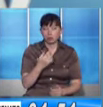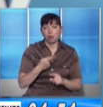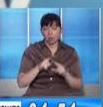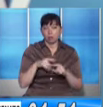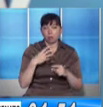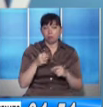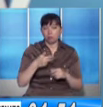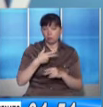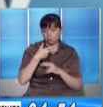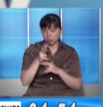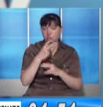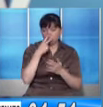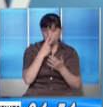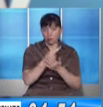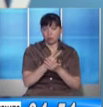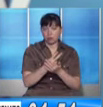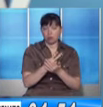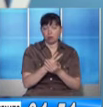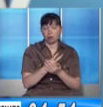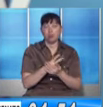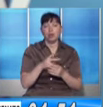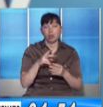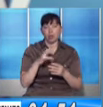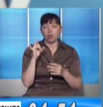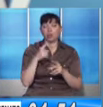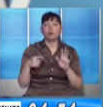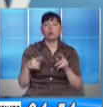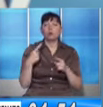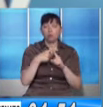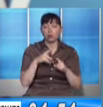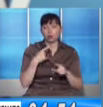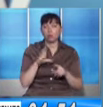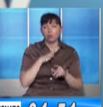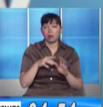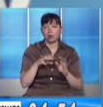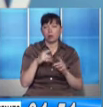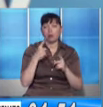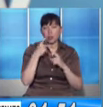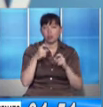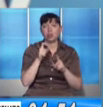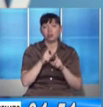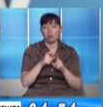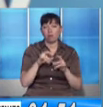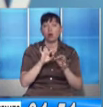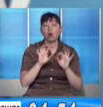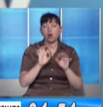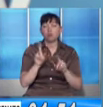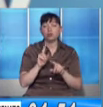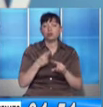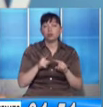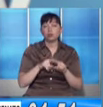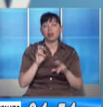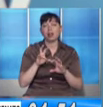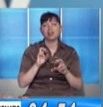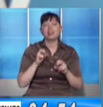spațiu public și o informație că aceste imagini ar fi fake. Că ar fi fost